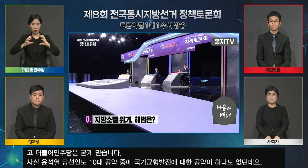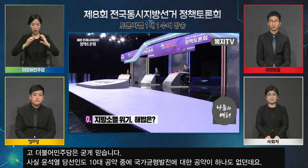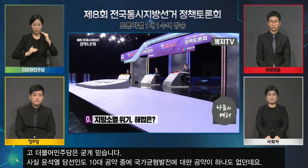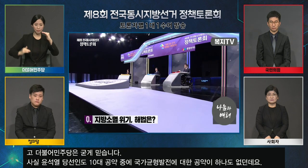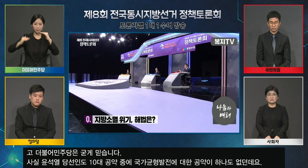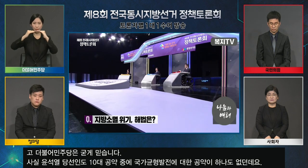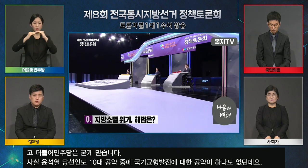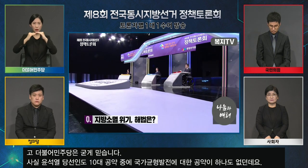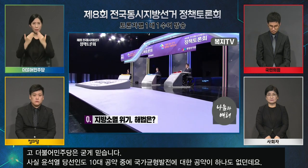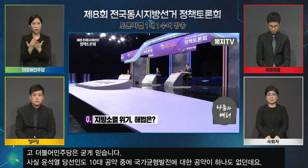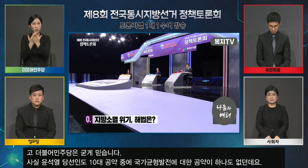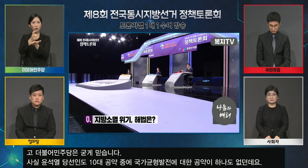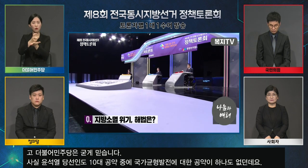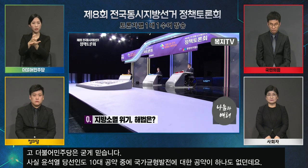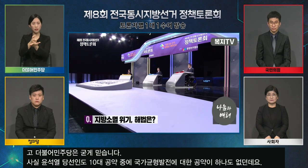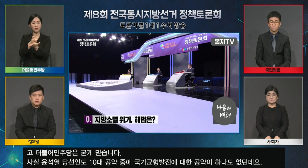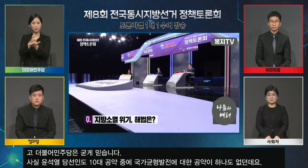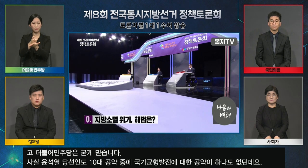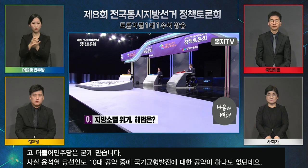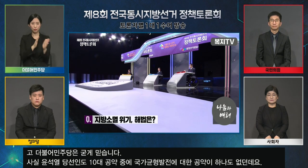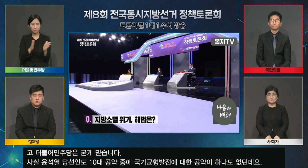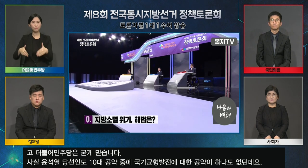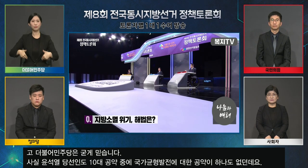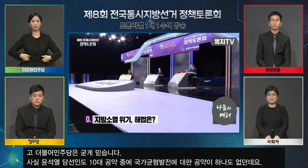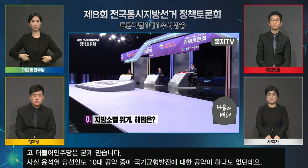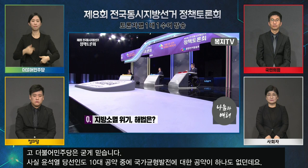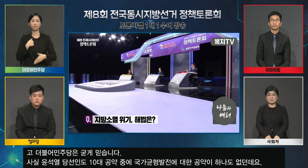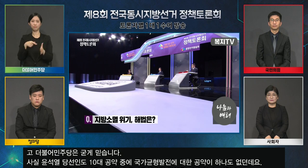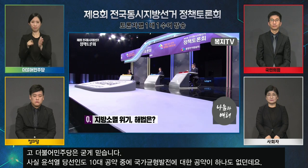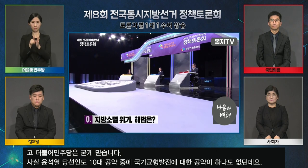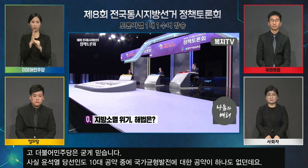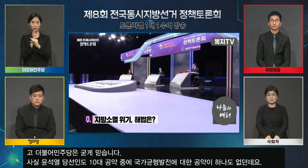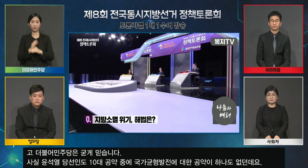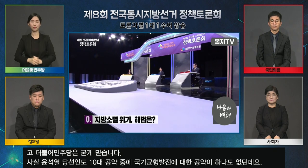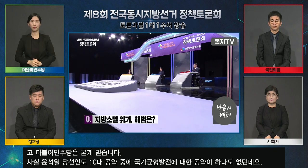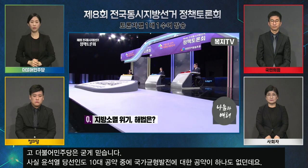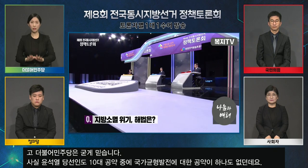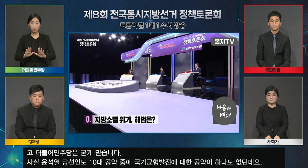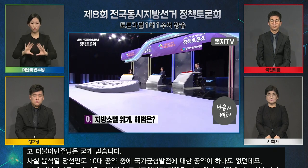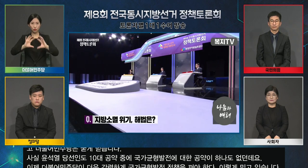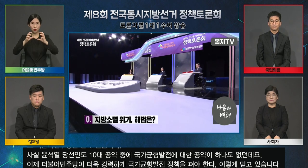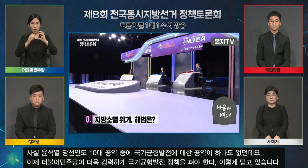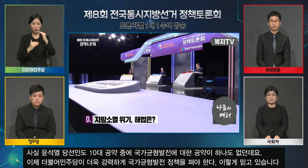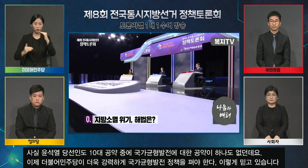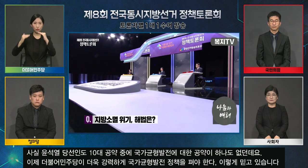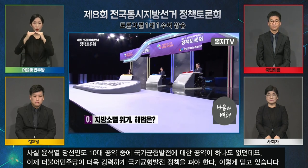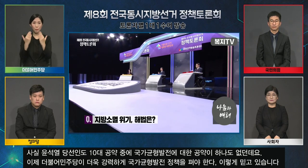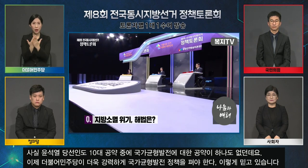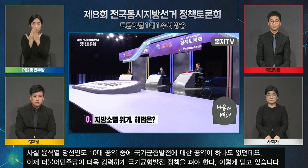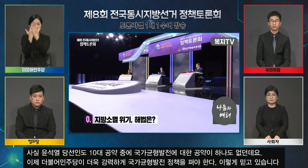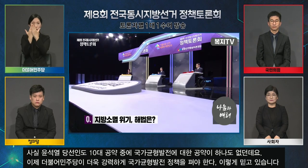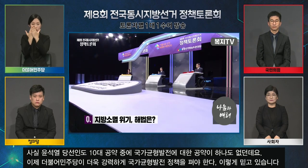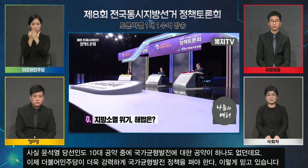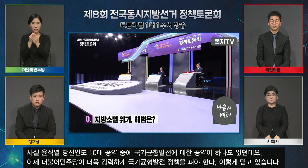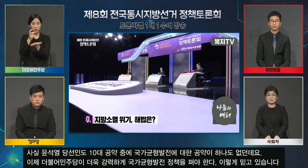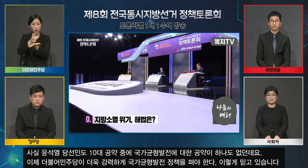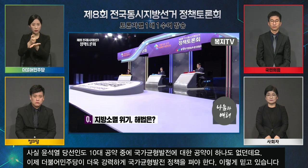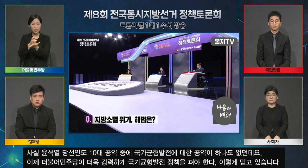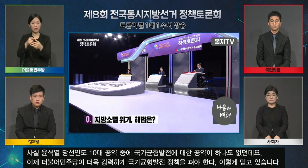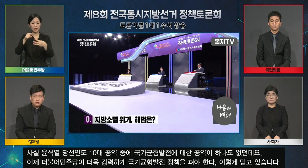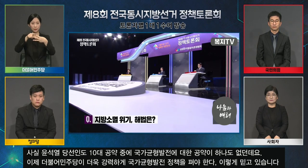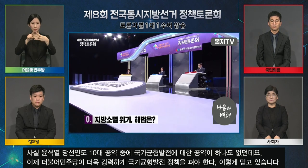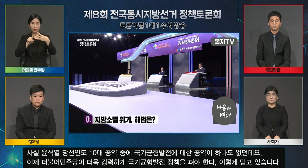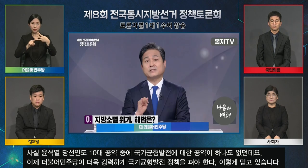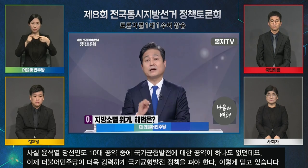이렇게 믿고 있습니다. 우선은 국가균형발전 정책의 핵심축은 세 가지입니다. 공간, 산업,